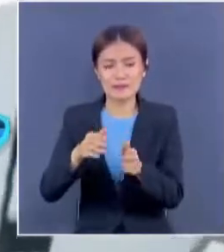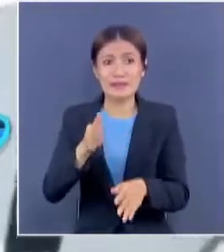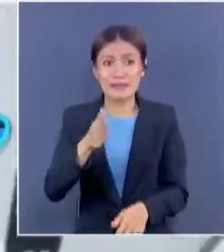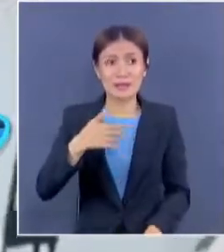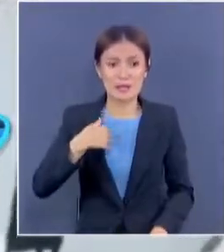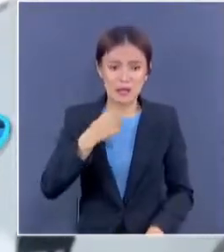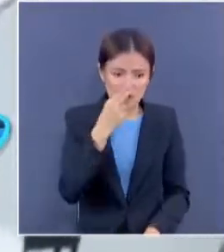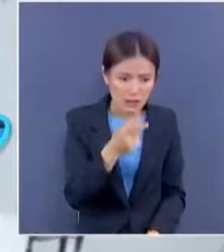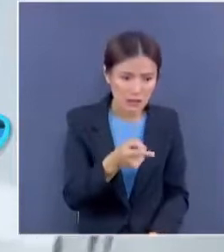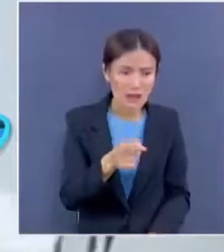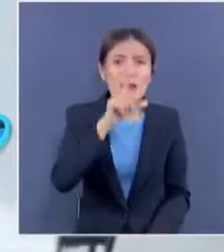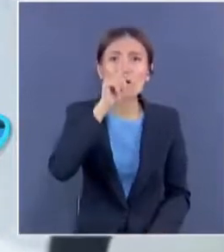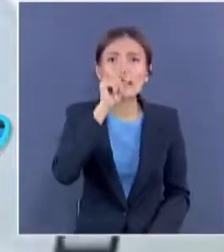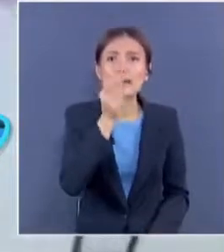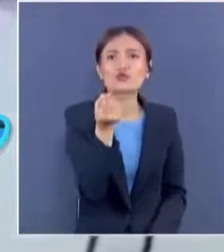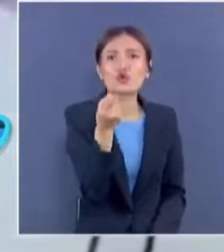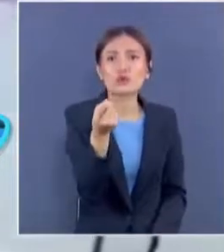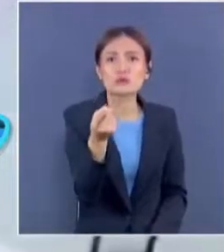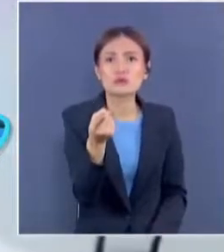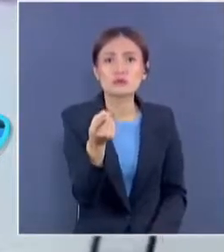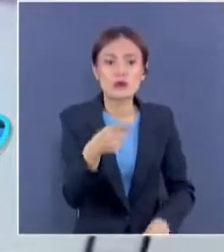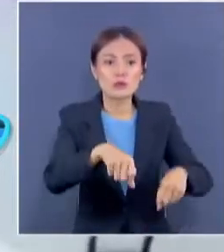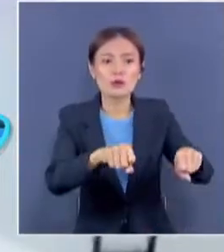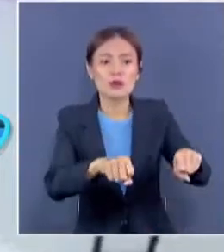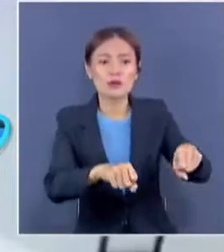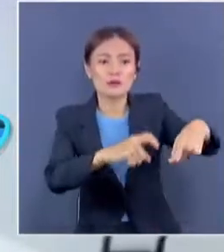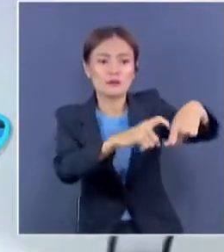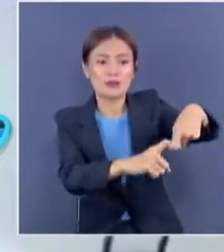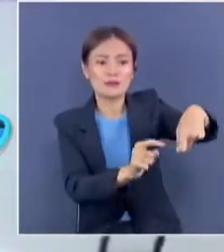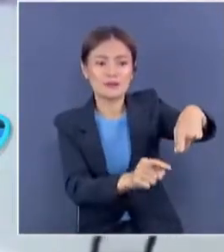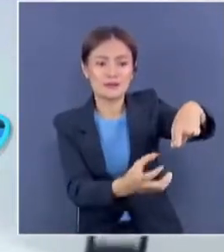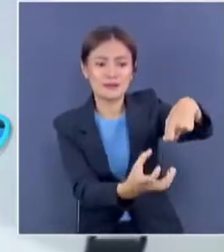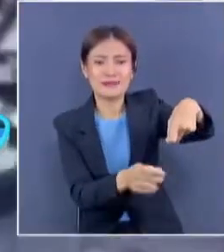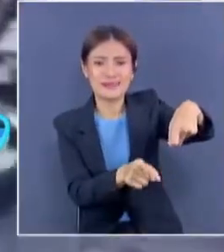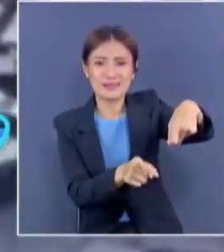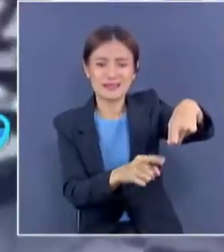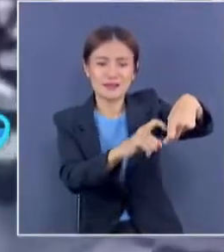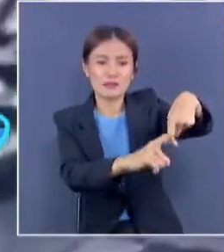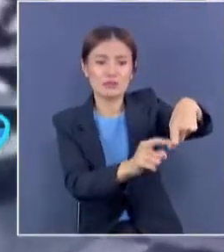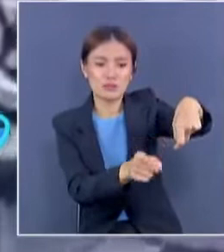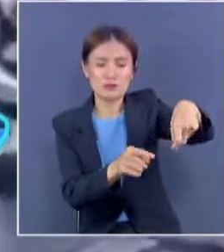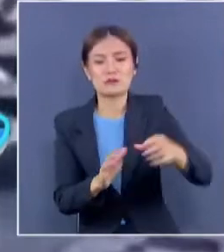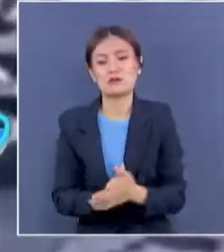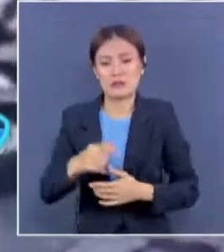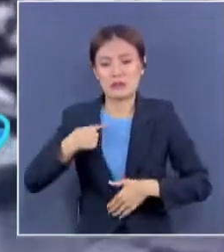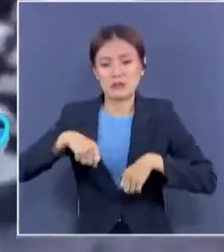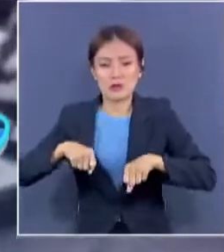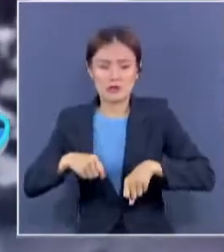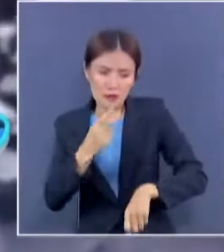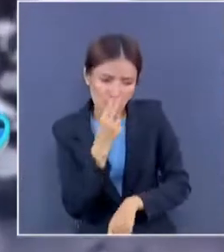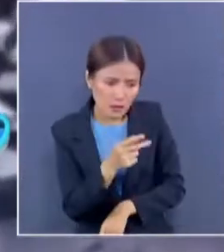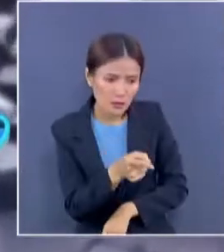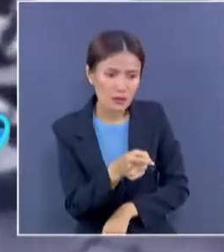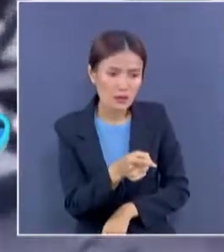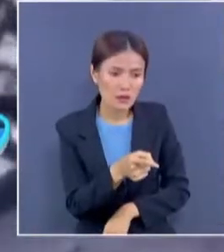ขโมยไก่สดครับเป็นไก่สดของแม่ค้าขายไก่ทอดเขาแขวนเอาไว้หน้ารถแล้วแกคง